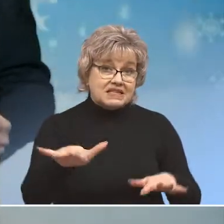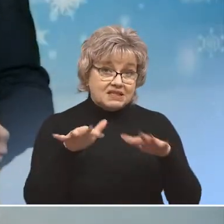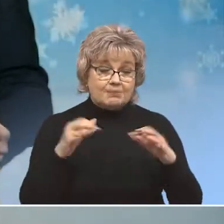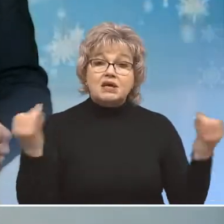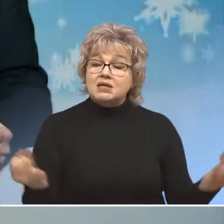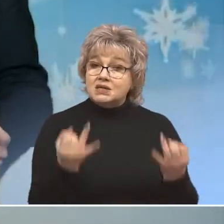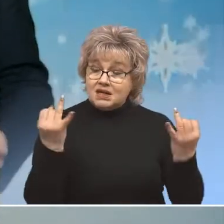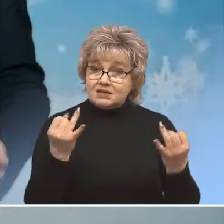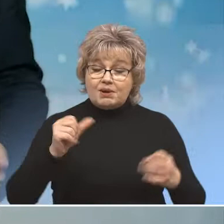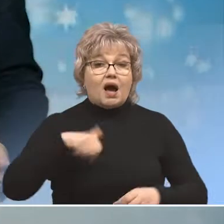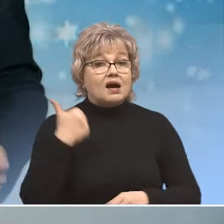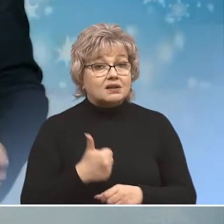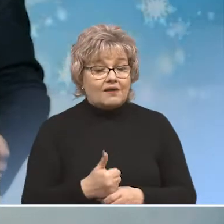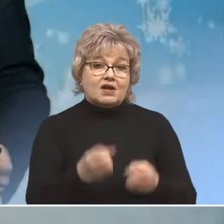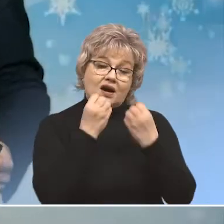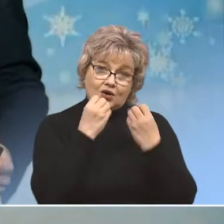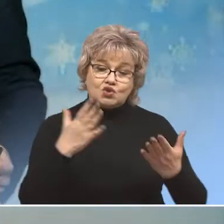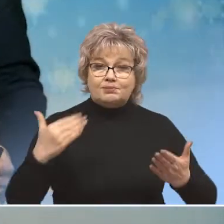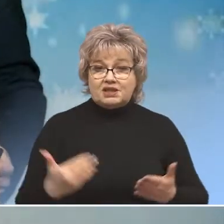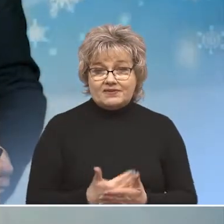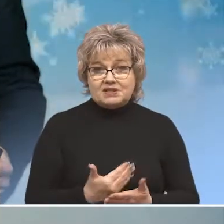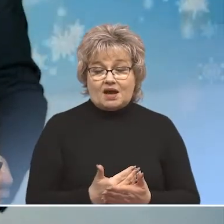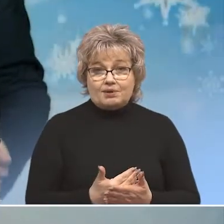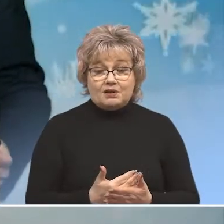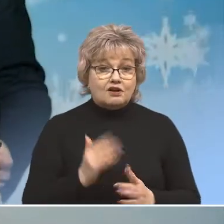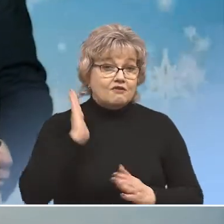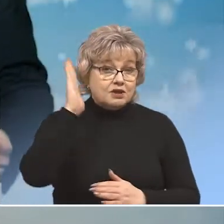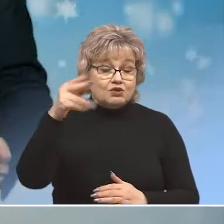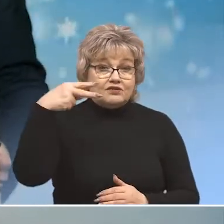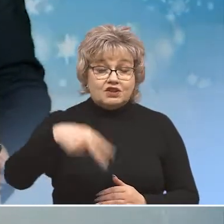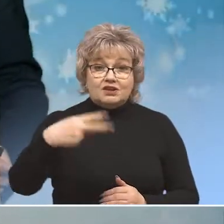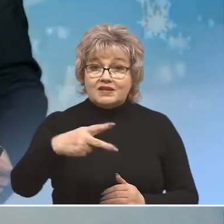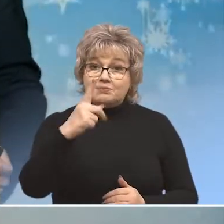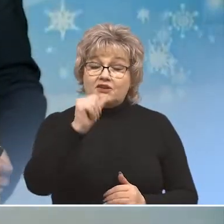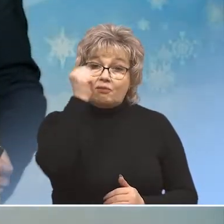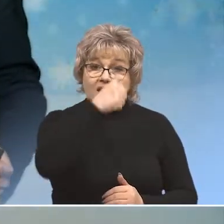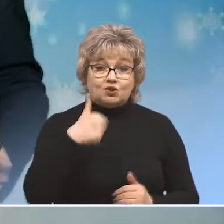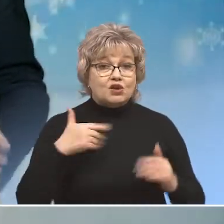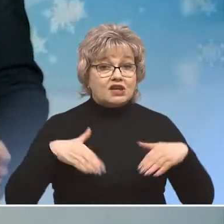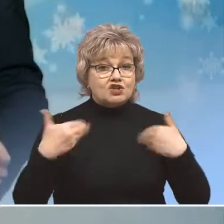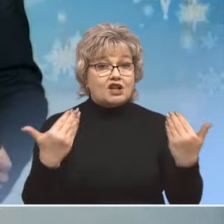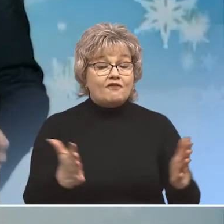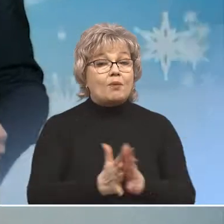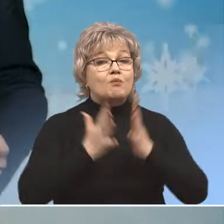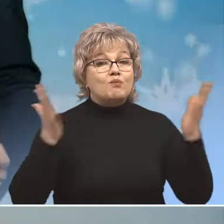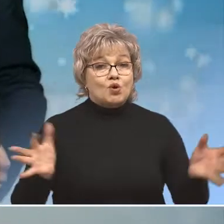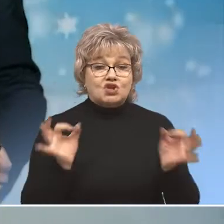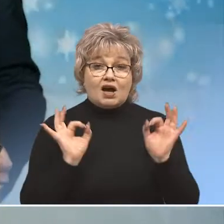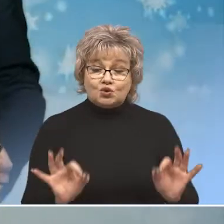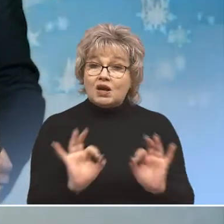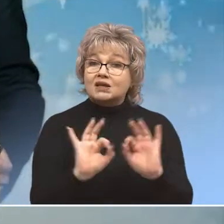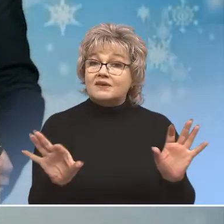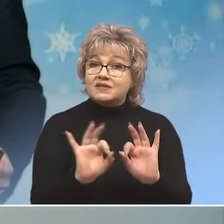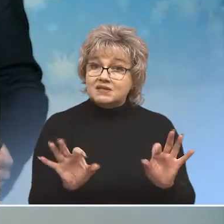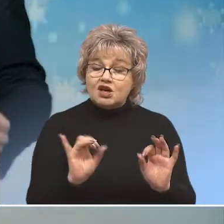зрителем интересными, а самое главное, хорошими новостями. В грядущем 2021 году я желаю вам больше